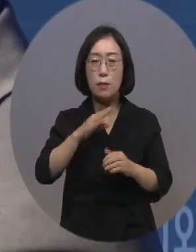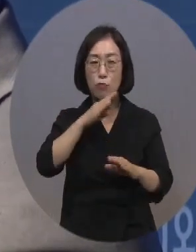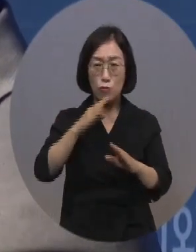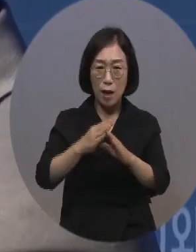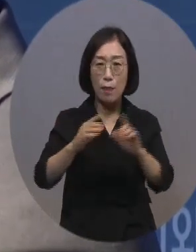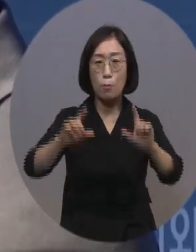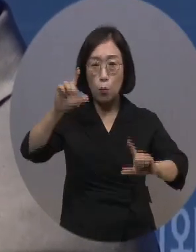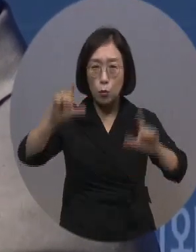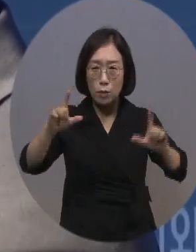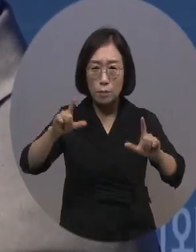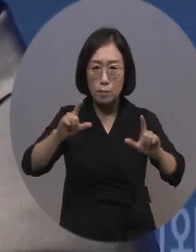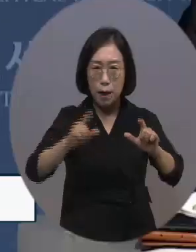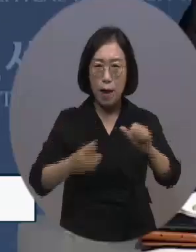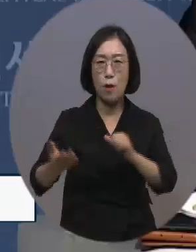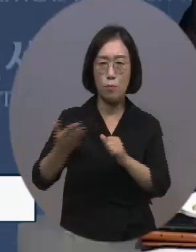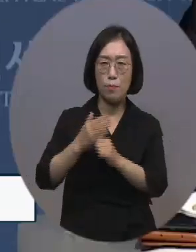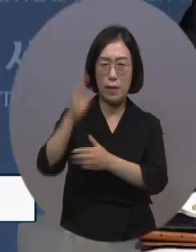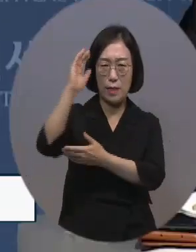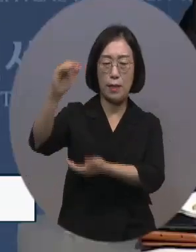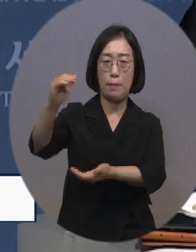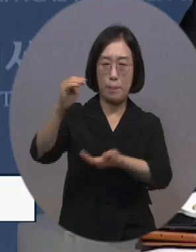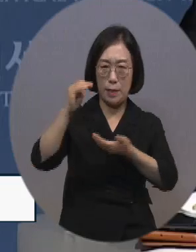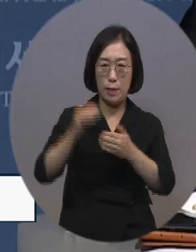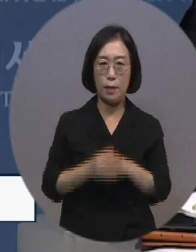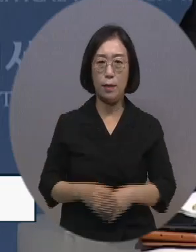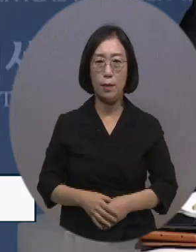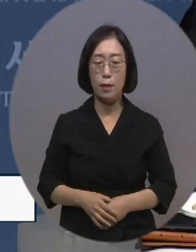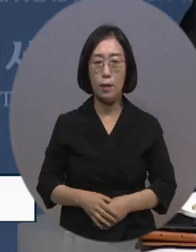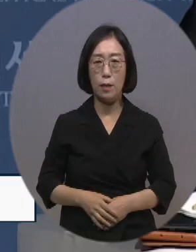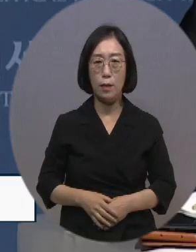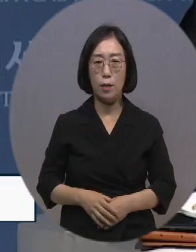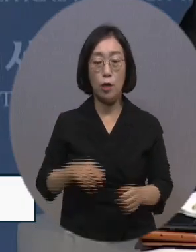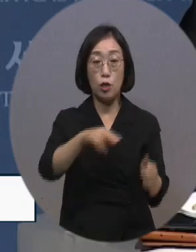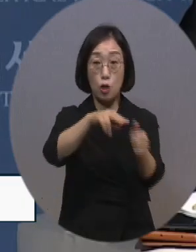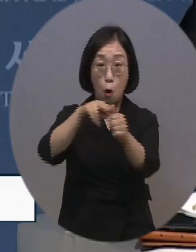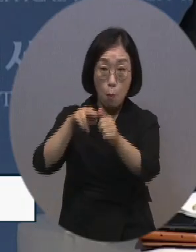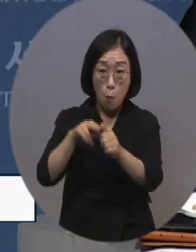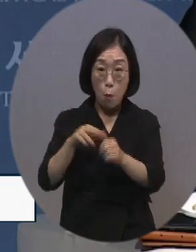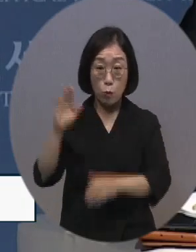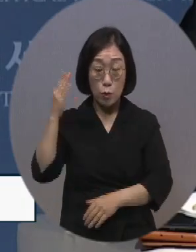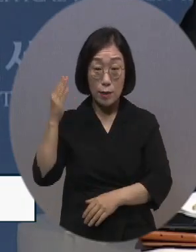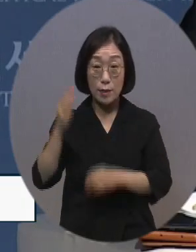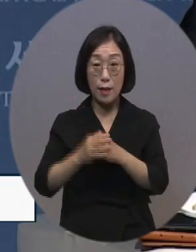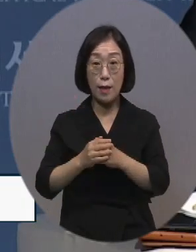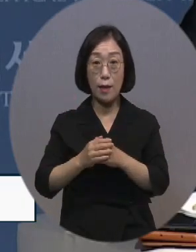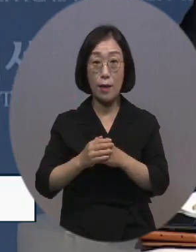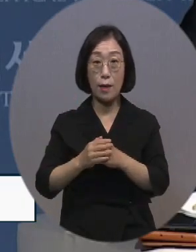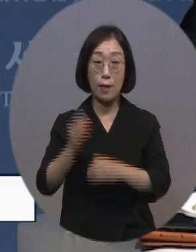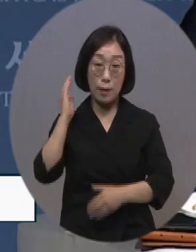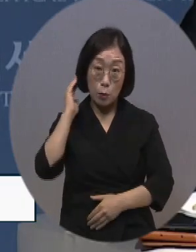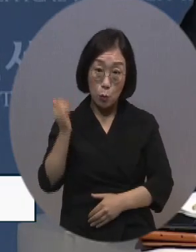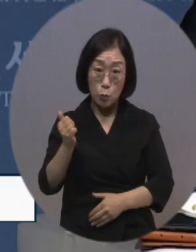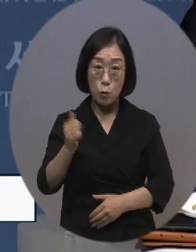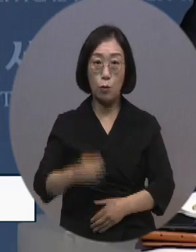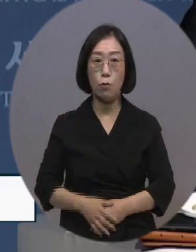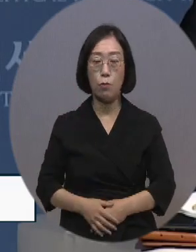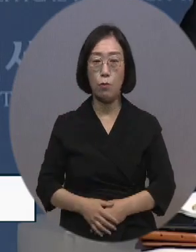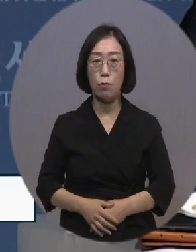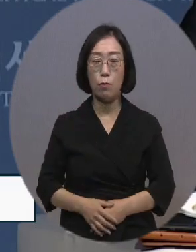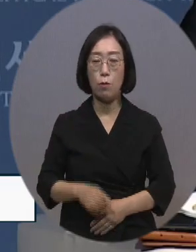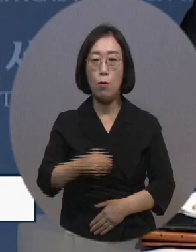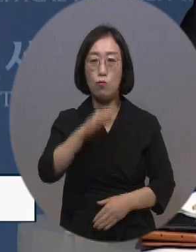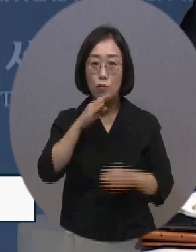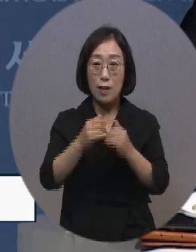전했습니다. 우리가 많은 정보, 최근에 윤석열 대통령께서 통일 독트린 내놓지 않았습니까? 정말